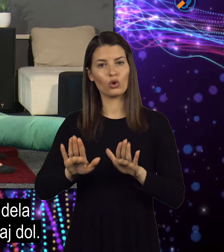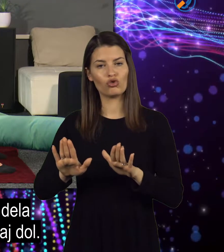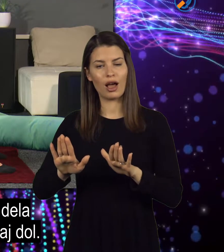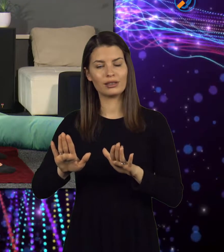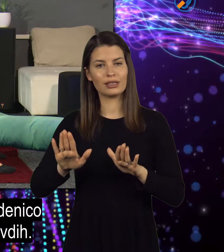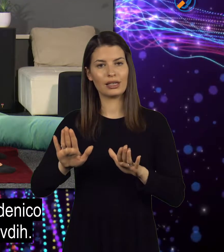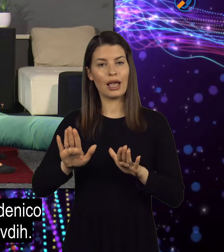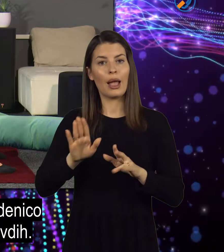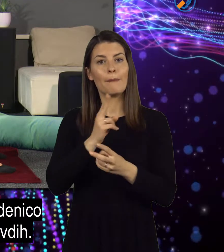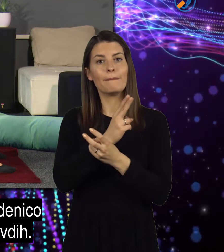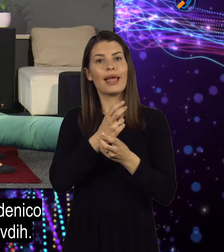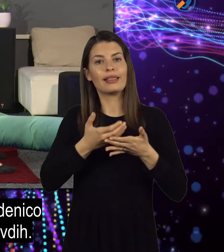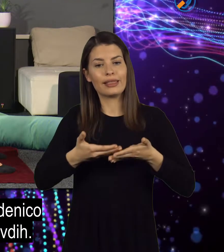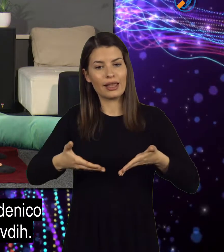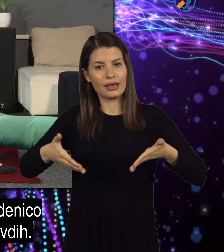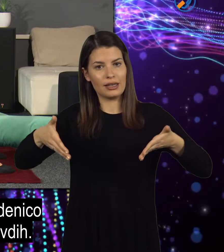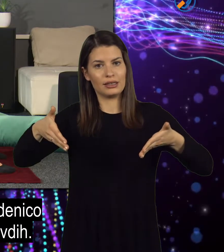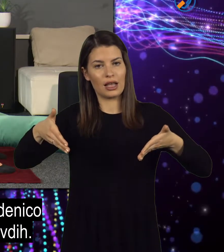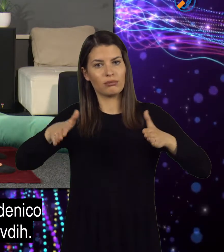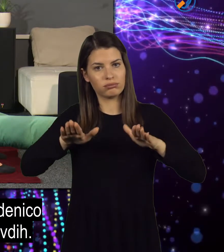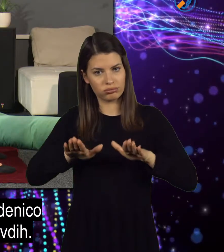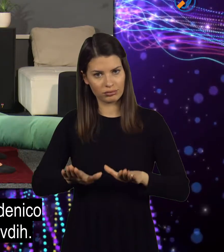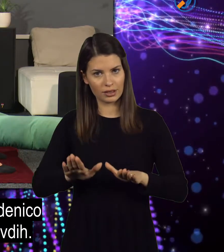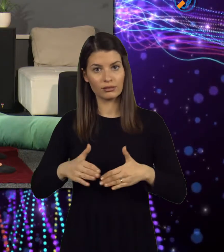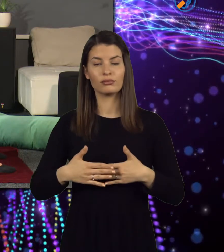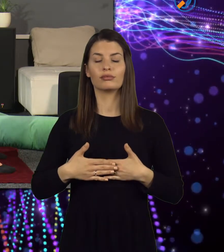nazaj dol, odložim medenico in naredim vdih.